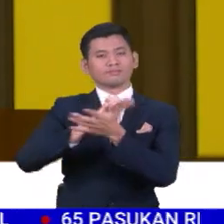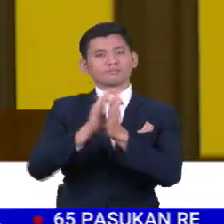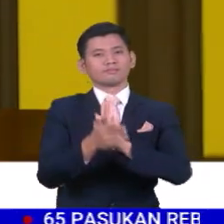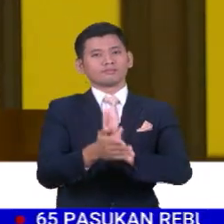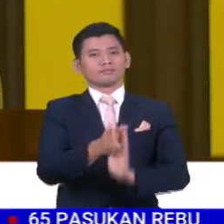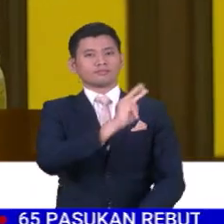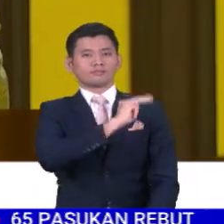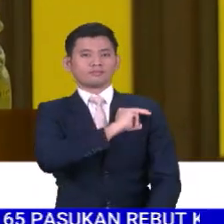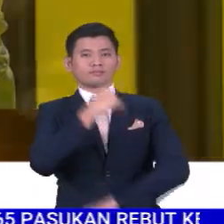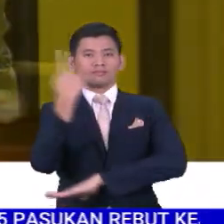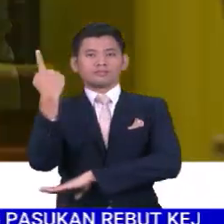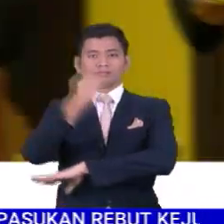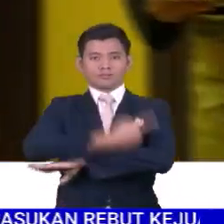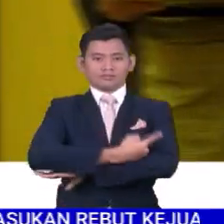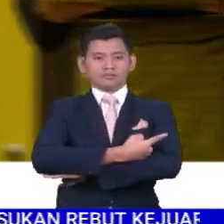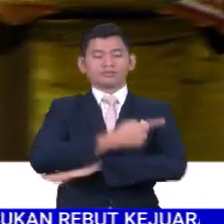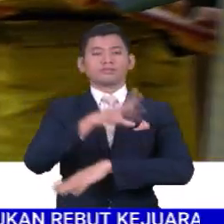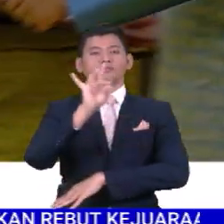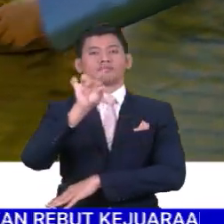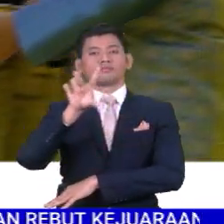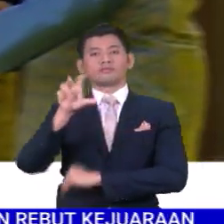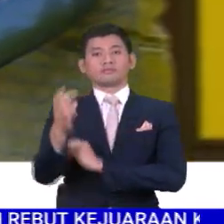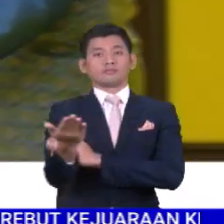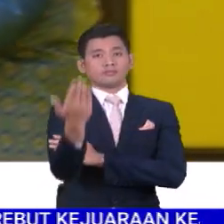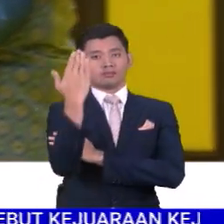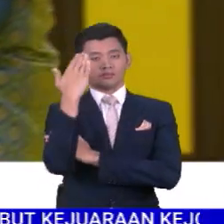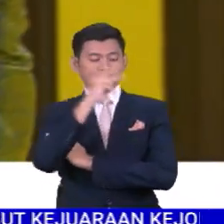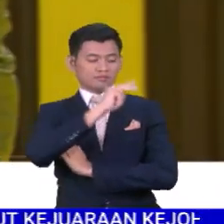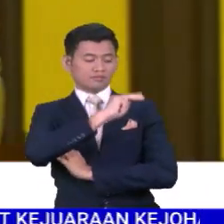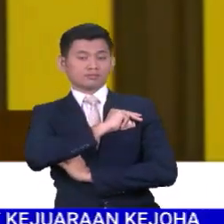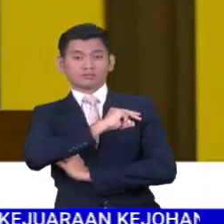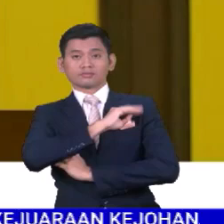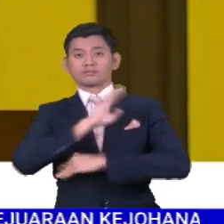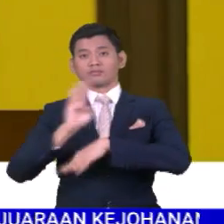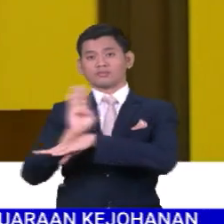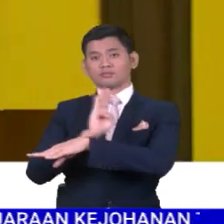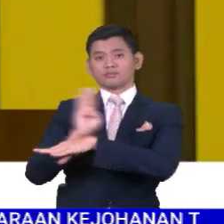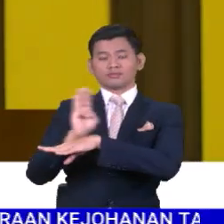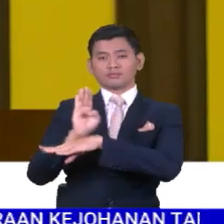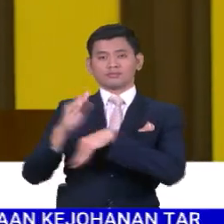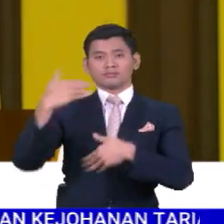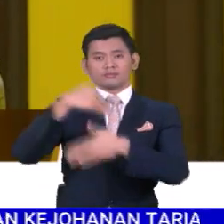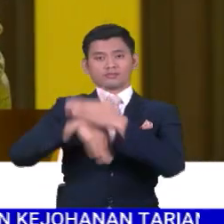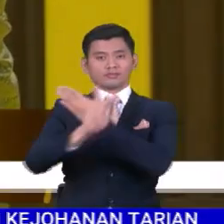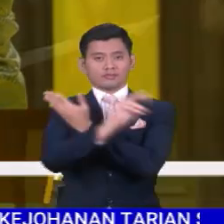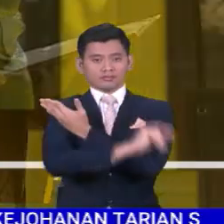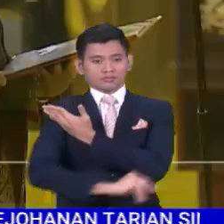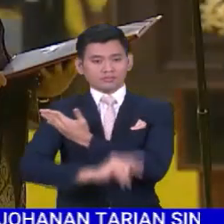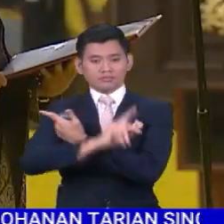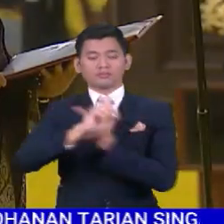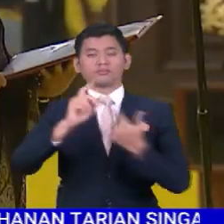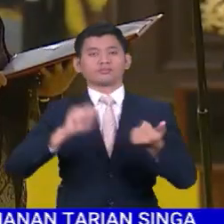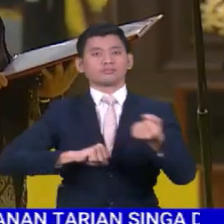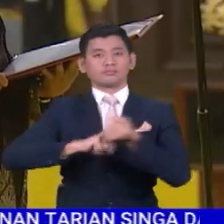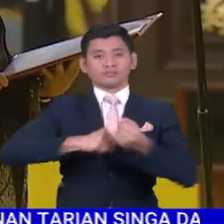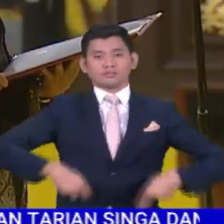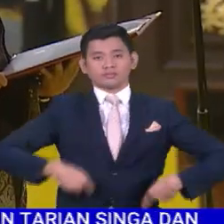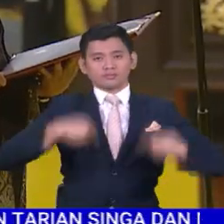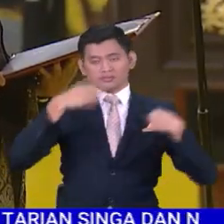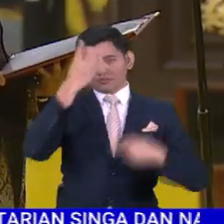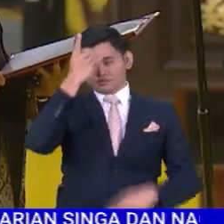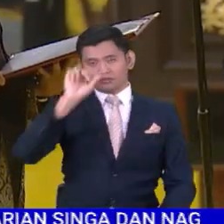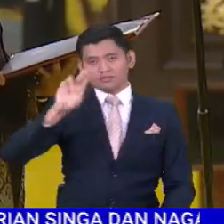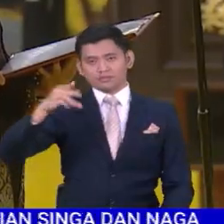bagi hari pertama pada 830 pagi ialah menteri perdagangan dalam negeri dan konser hidup Datuk Sri